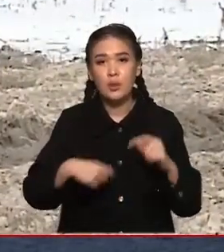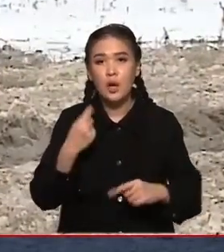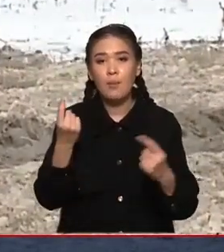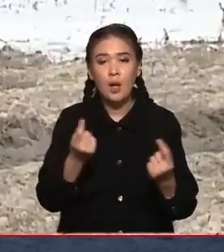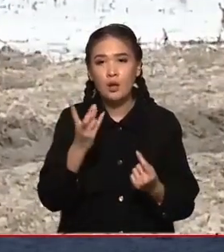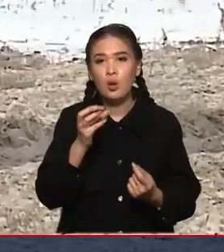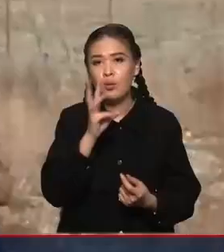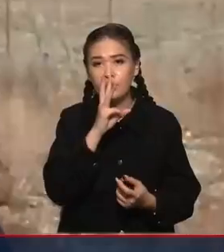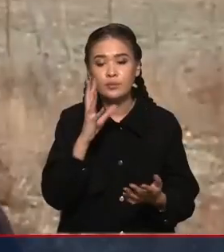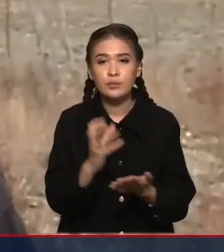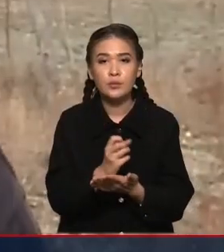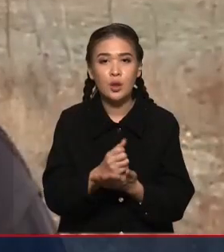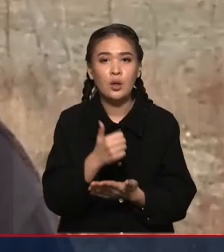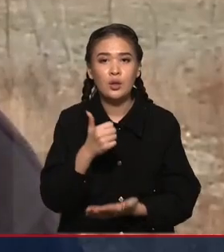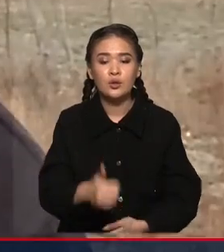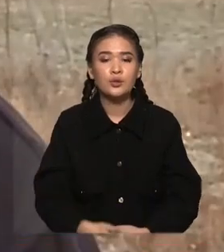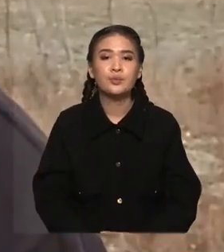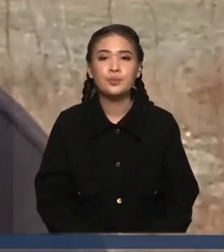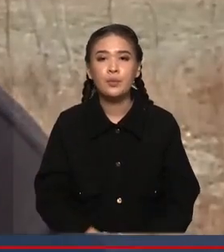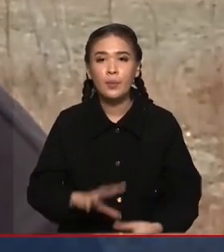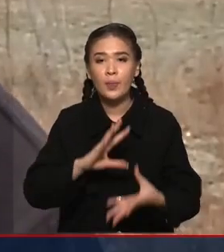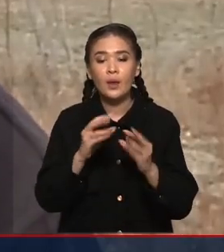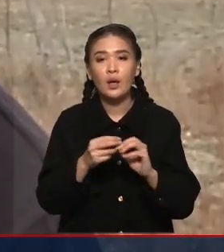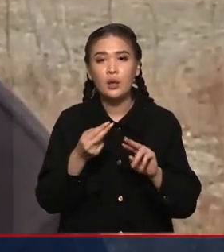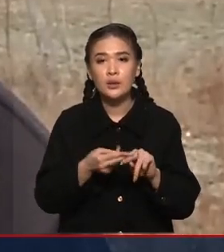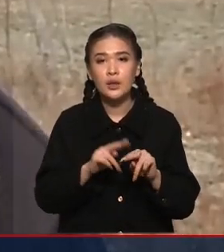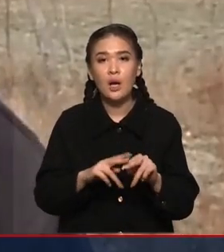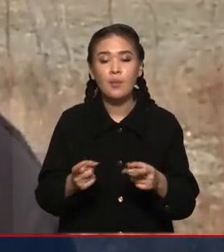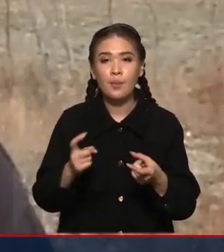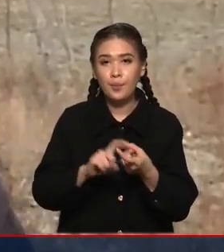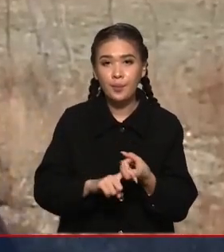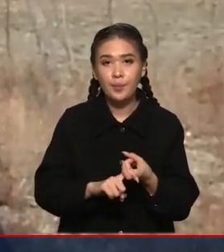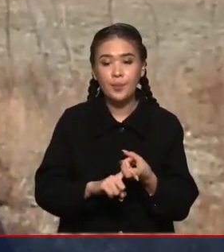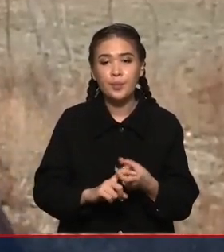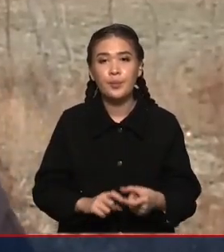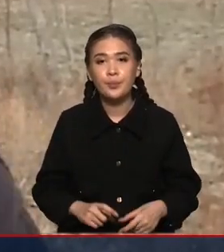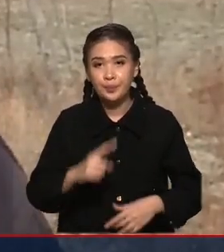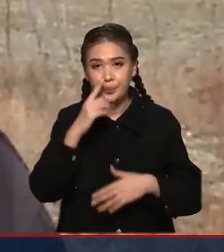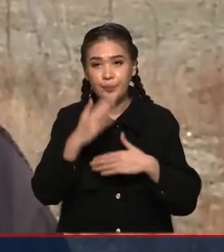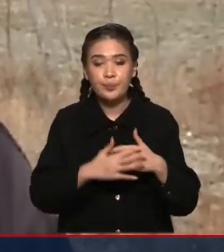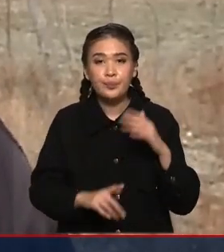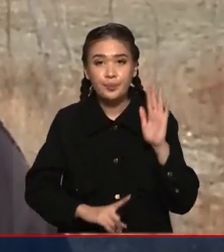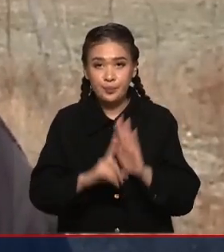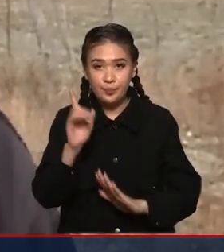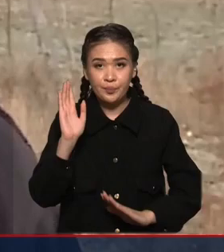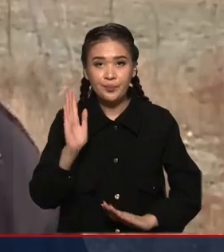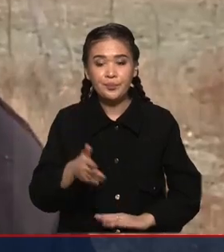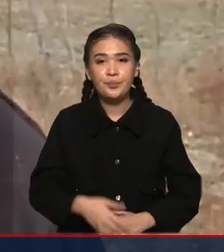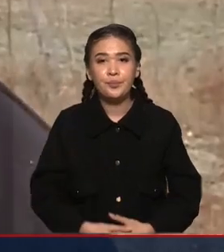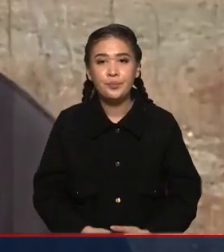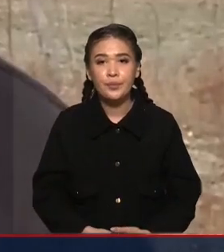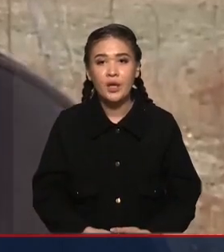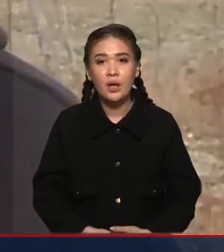көп дейді шаруалар. Судың мәселесі бойынша осы елді үйрету үшін былтыр бастағанбыз.